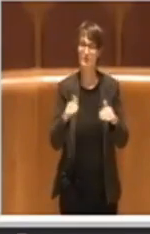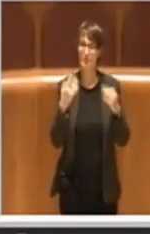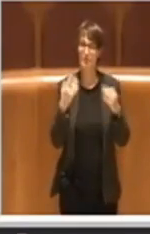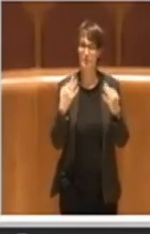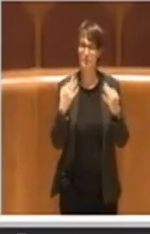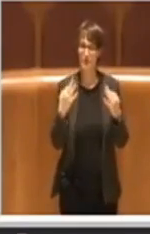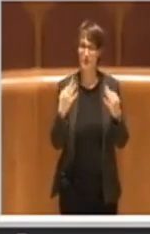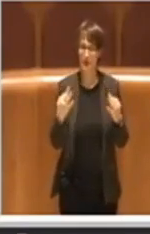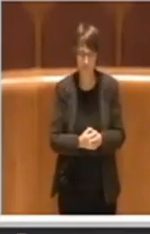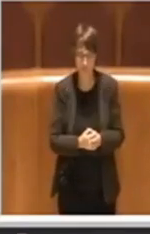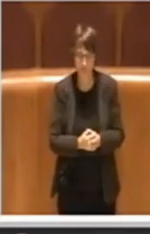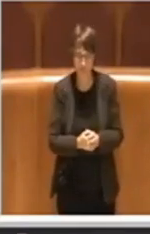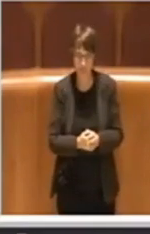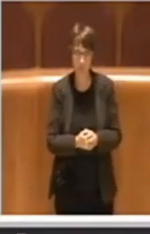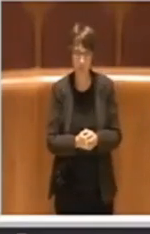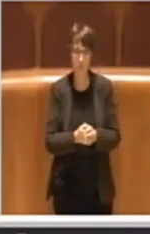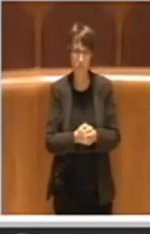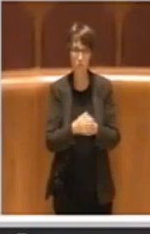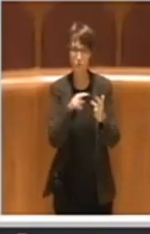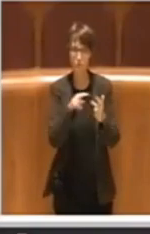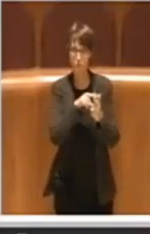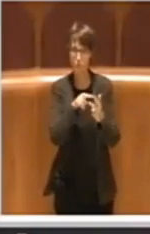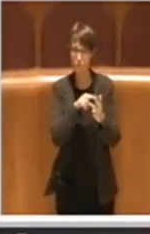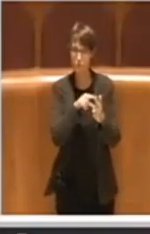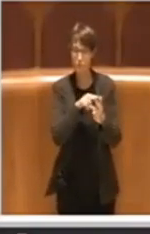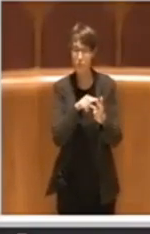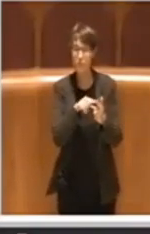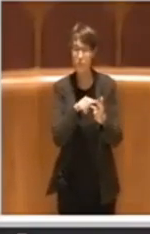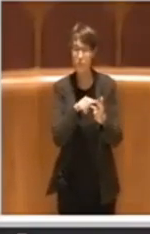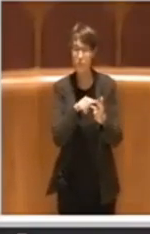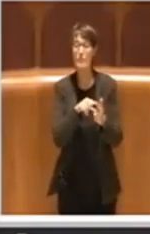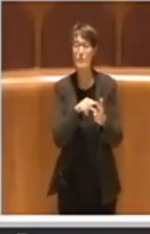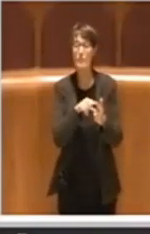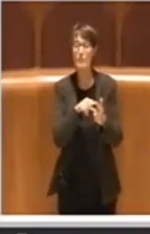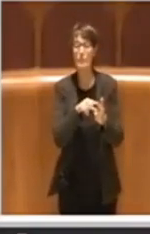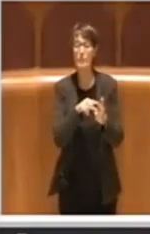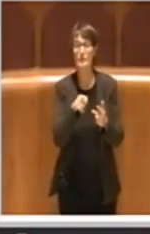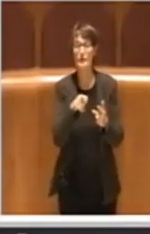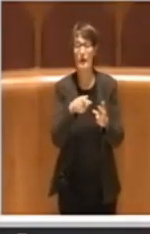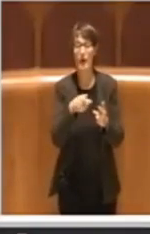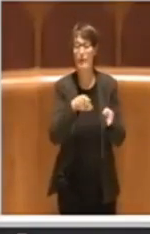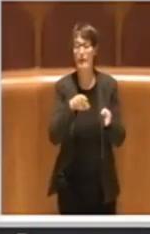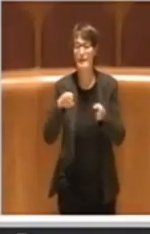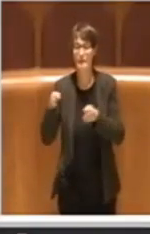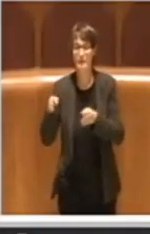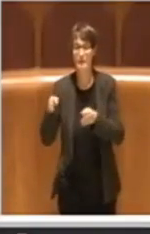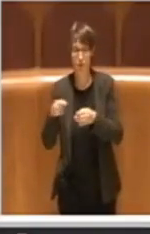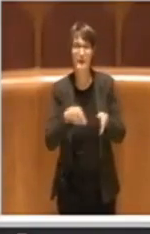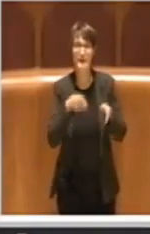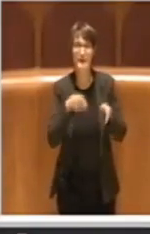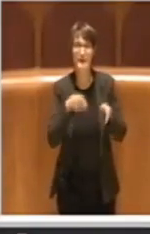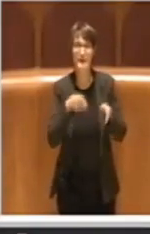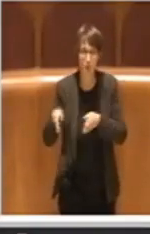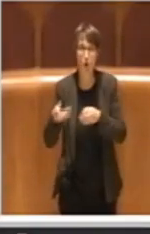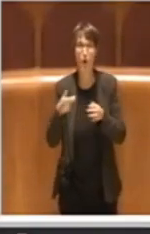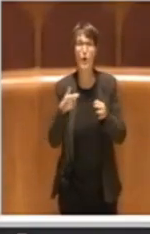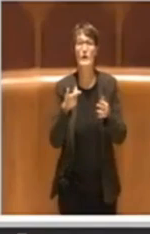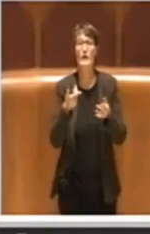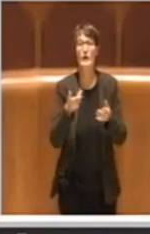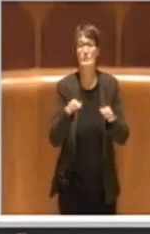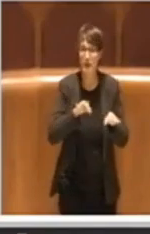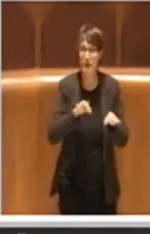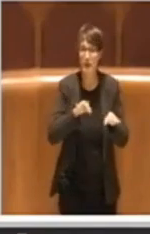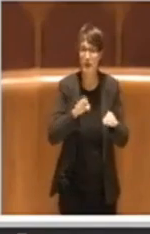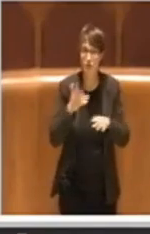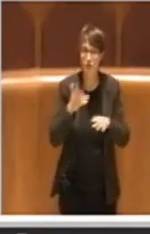si dividono queste azioni fra settori misure quindi azioni e per quanto riguarda quelli quelli inquinanti